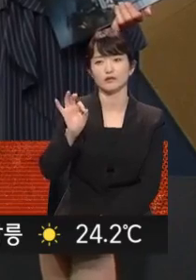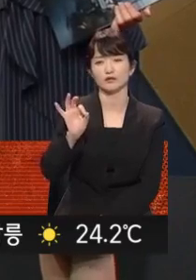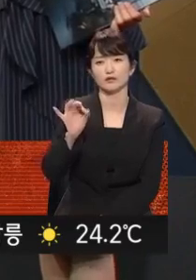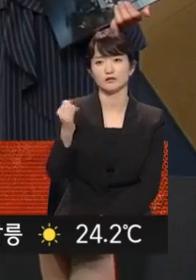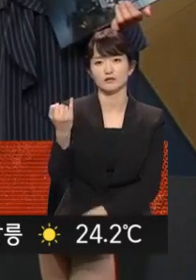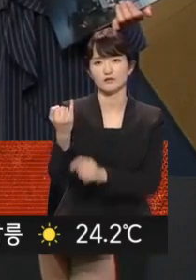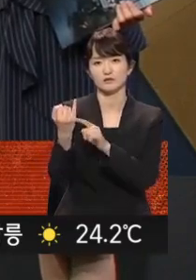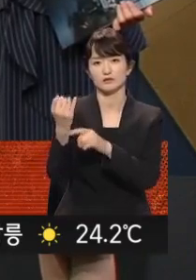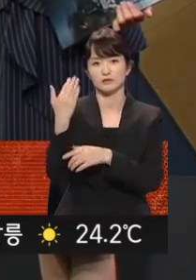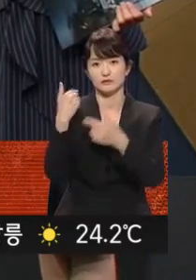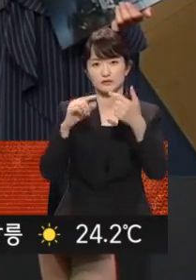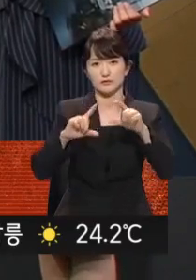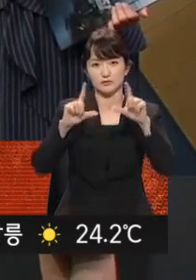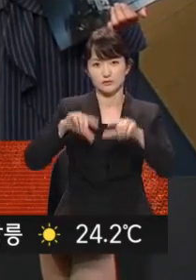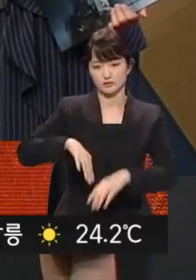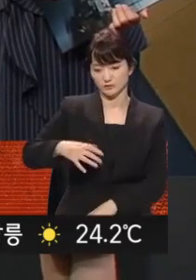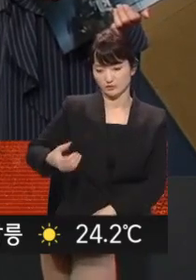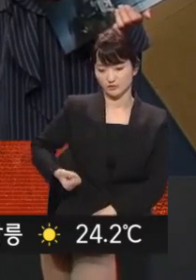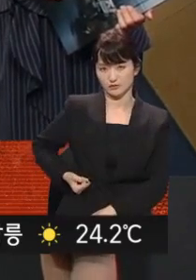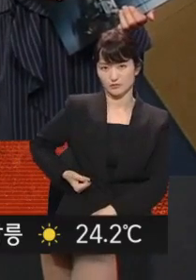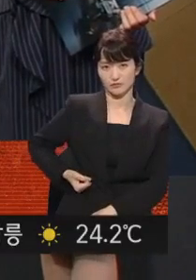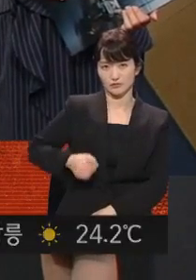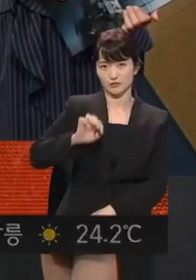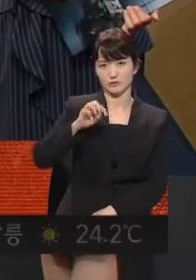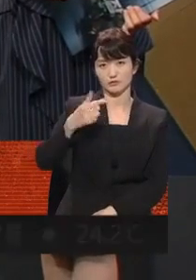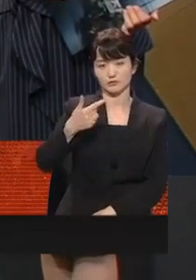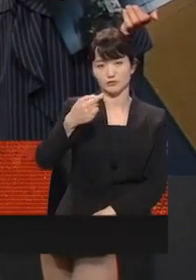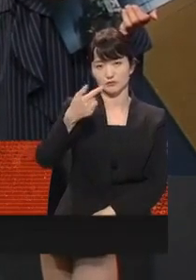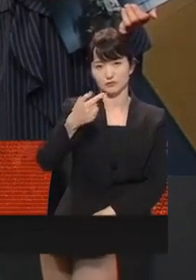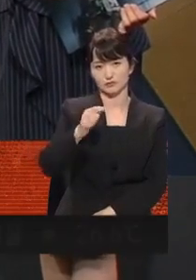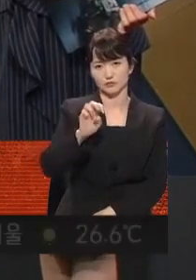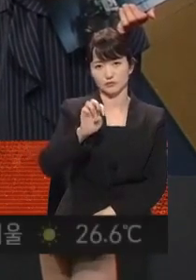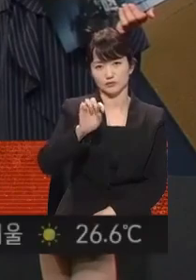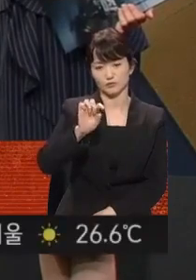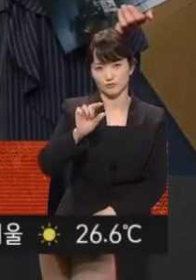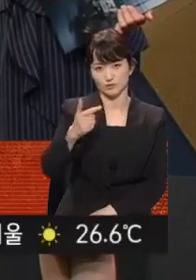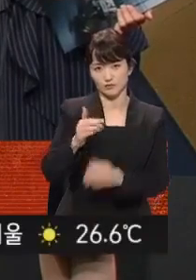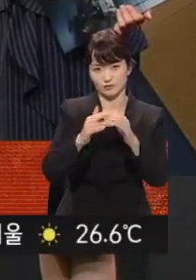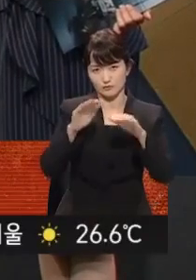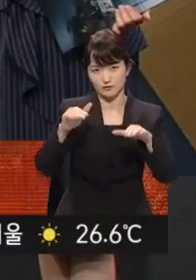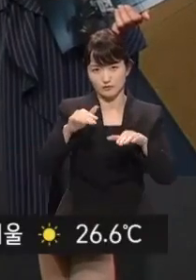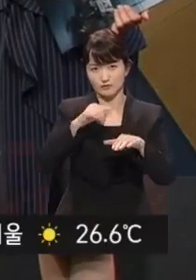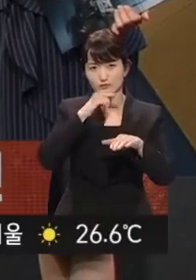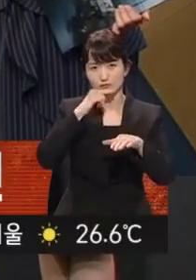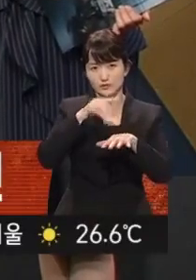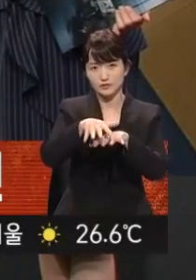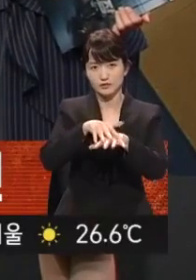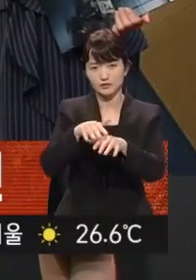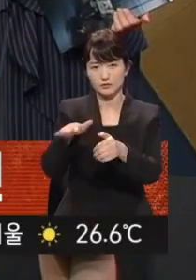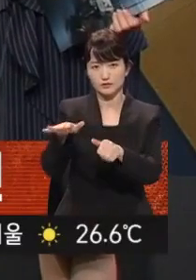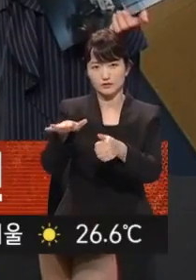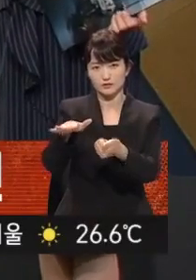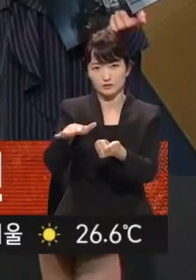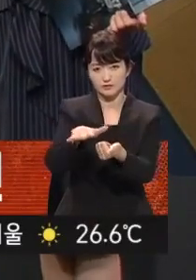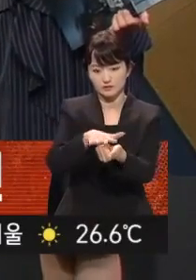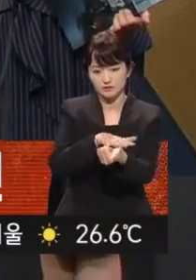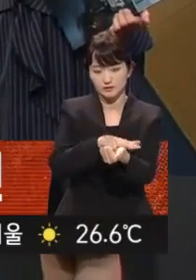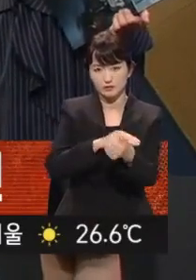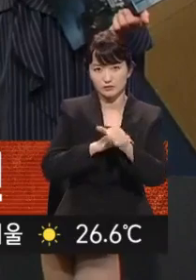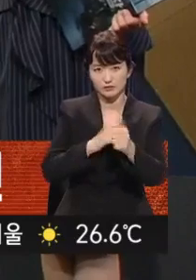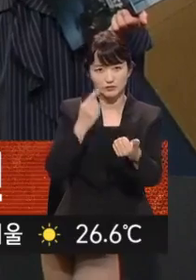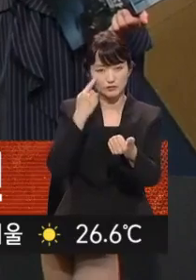그녀가 지난 6일 캄보디아 프놈펜의 한 마을에서 굵은 천에 쌓인 채 시신으로 발견됐습니다 수습당시